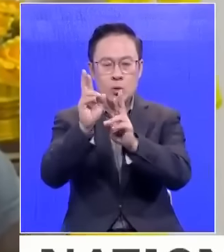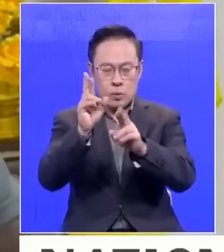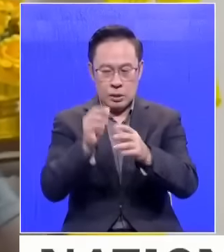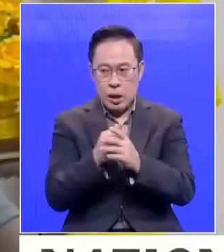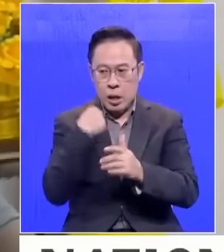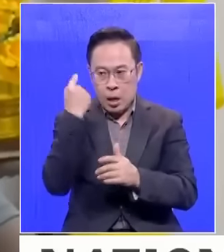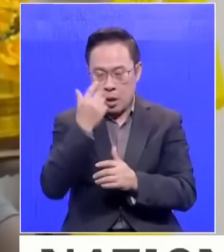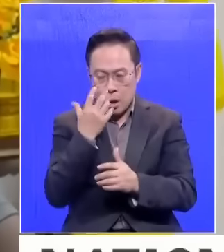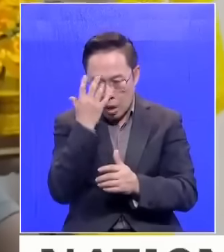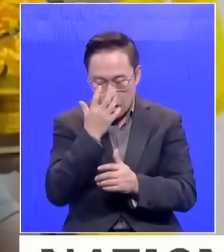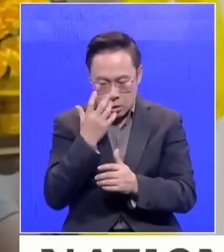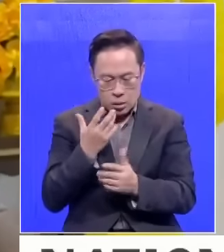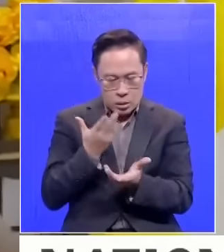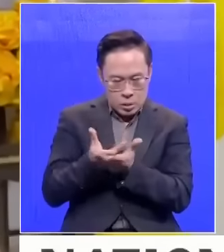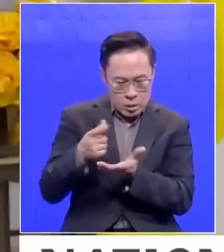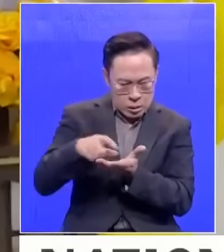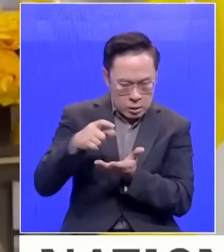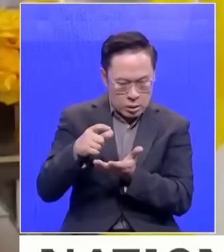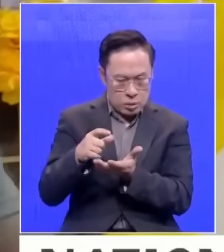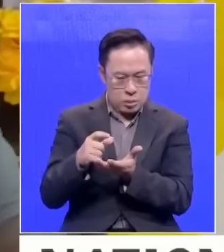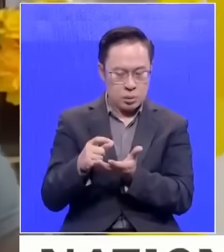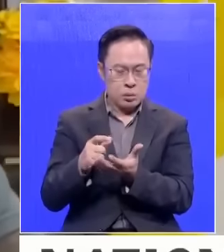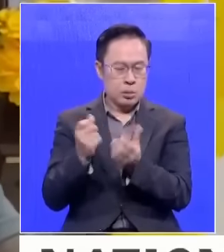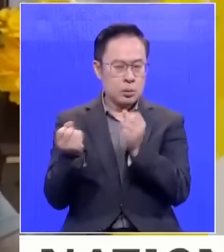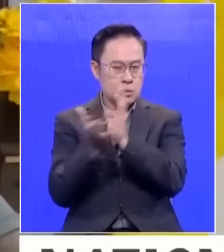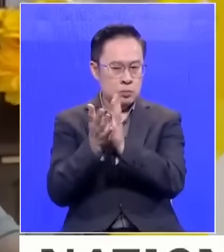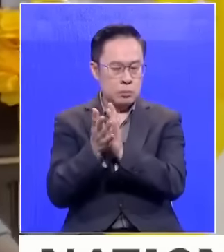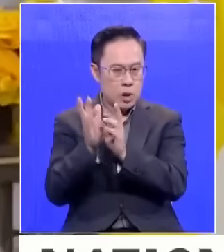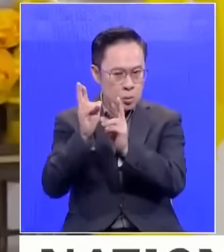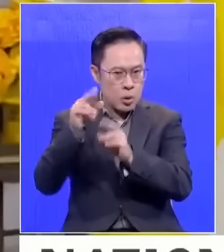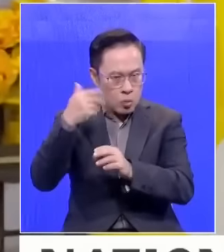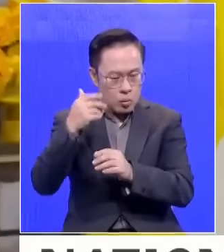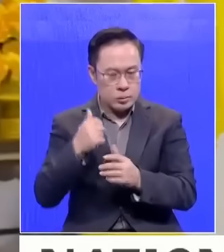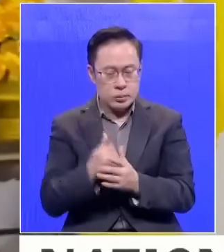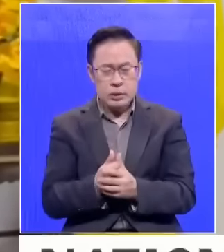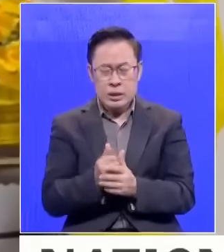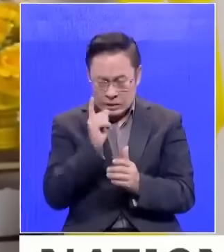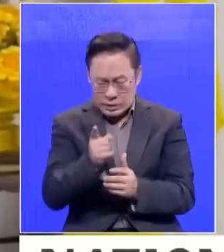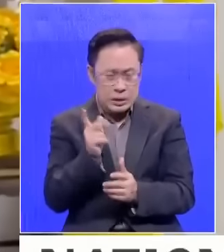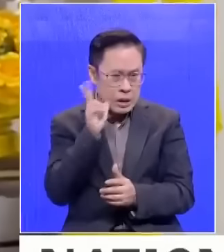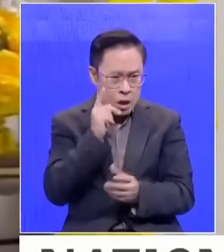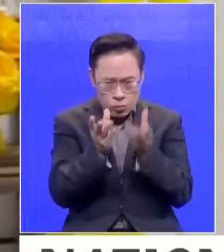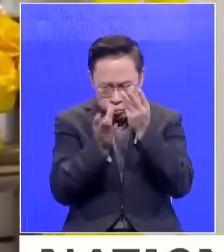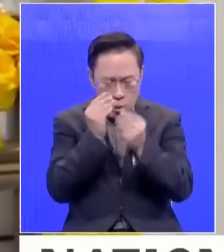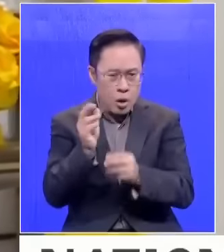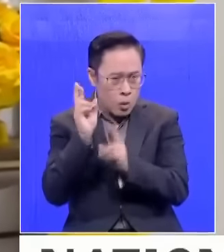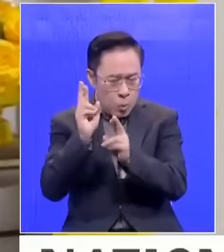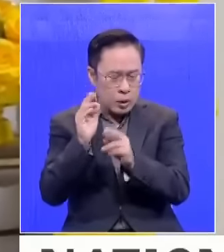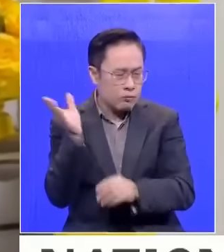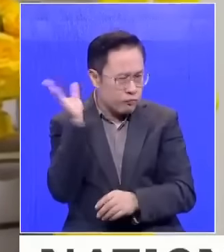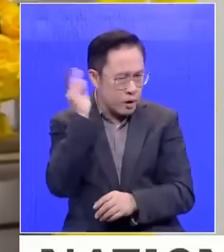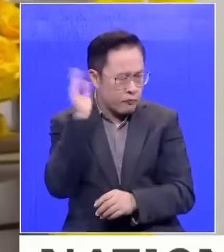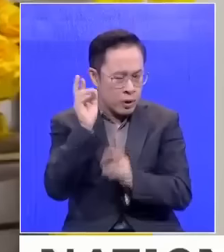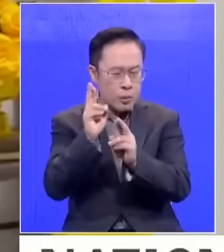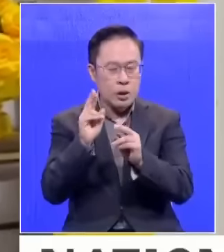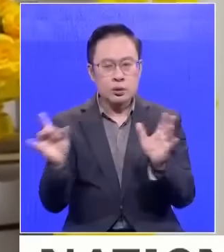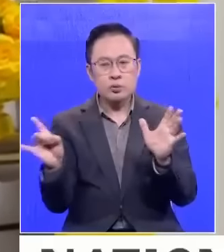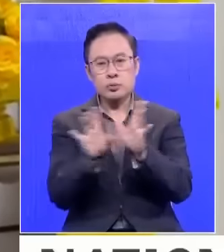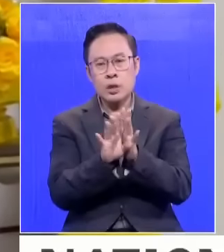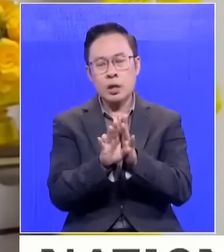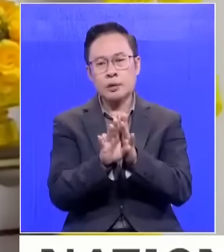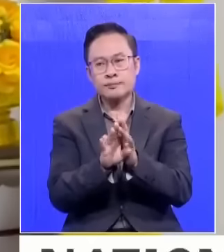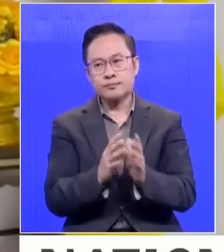รให้ดีๆดูตัวเองเป็นตัวอย่างคือบอกติดตามข่าวสารระวังตัวมาตลอดแต่ก็ยังพลาดตกเป็นเหยื่อแ